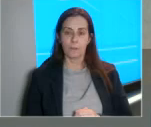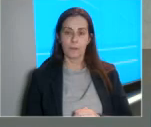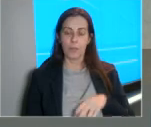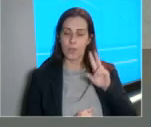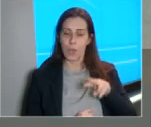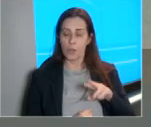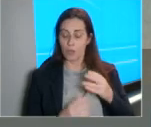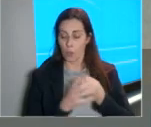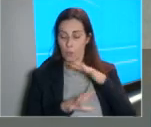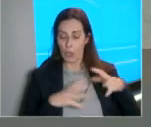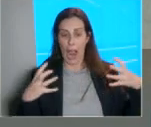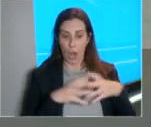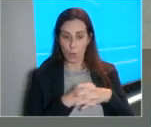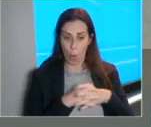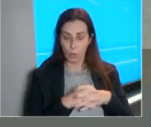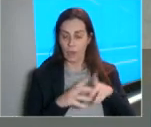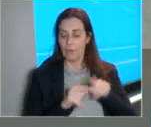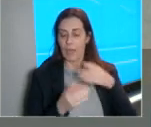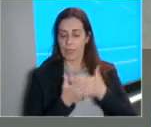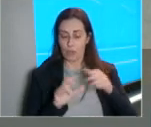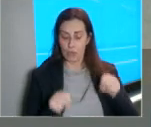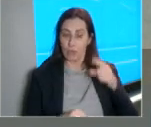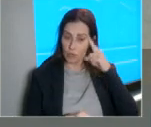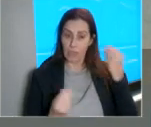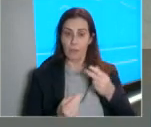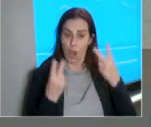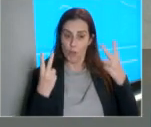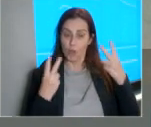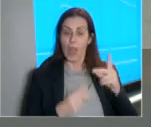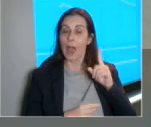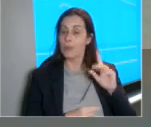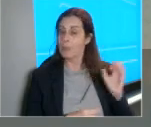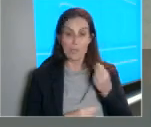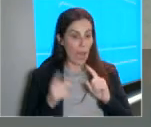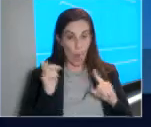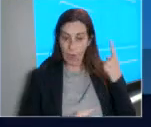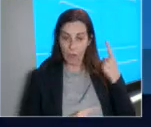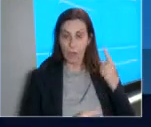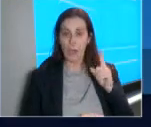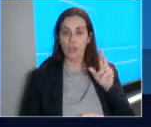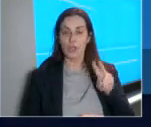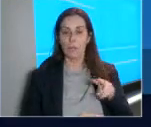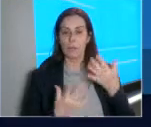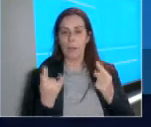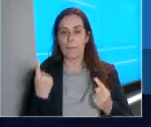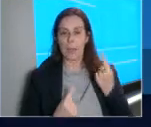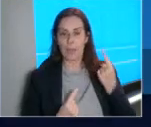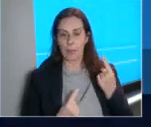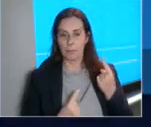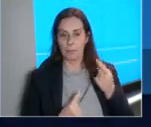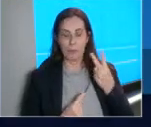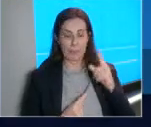וכמובן יש תרחיש שתוקם ממשלת אחדות על בסיס מתווה הנשיא, וגם אני חושב שזה דבר חיובי, אבל אם זה לא יקרה, אז יש מספר תרחישים